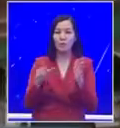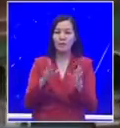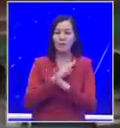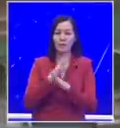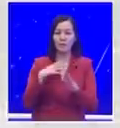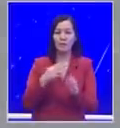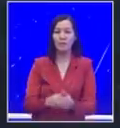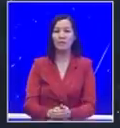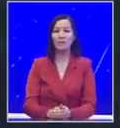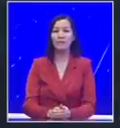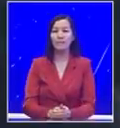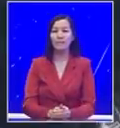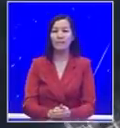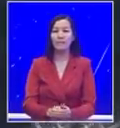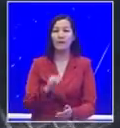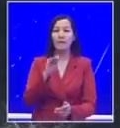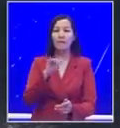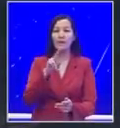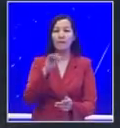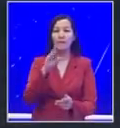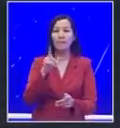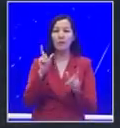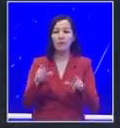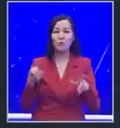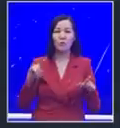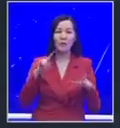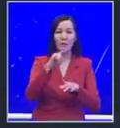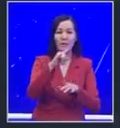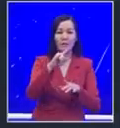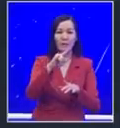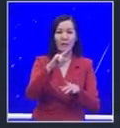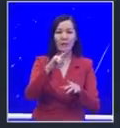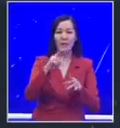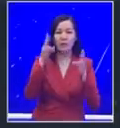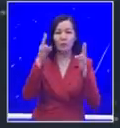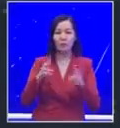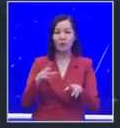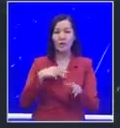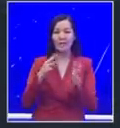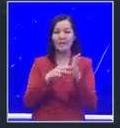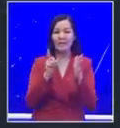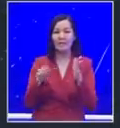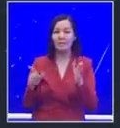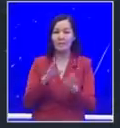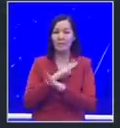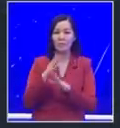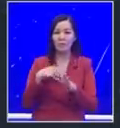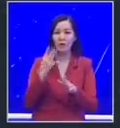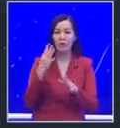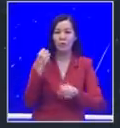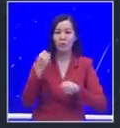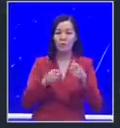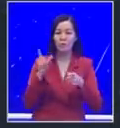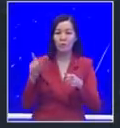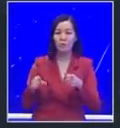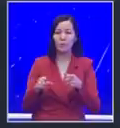болды. Филиппин аралында жолаушылар ұшағы апатқа ұшырады. Салдарынан 8 адам көз жұмды. Бортта 4 экипаж